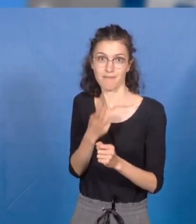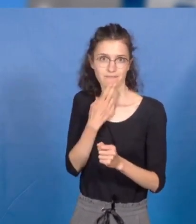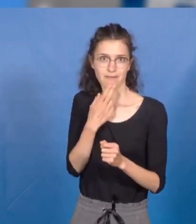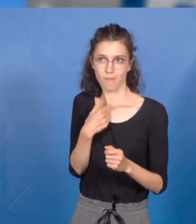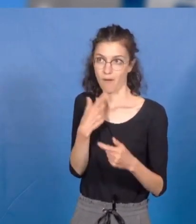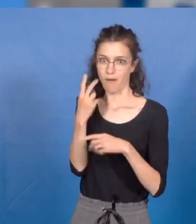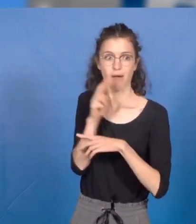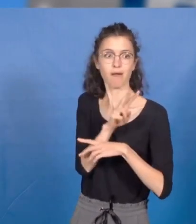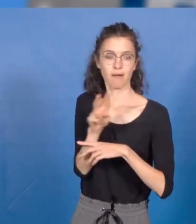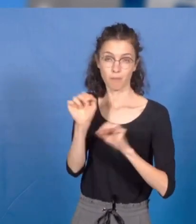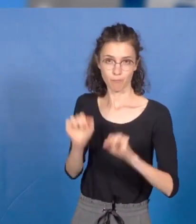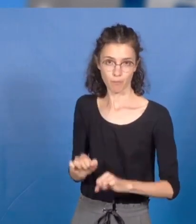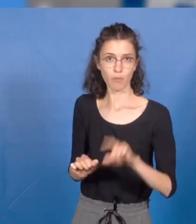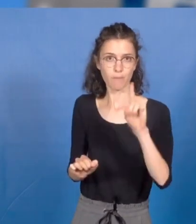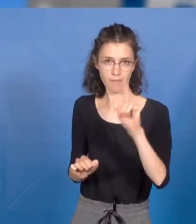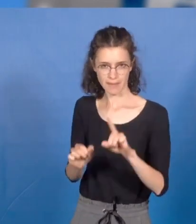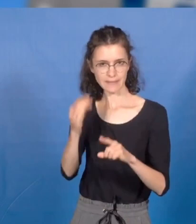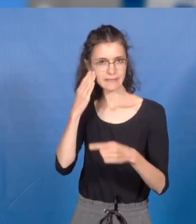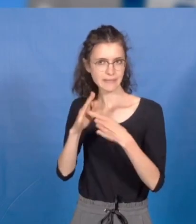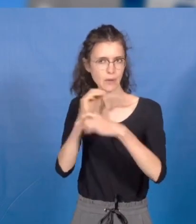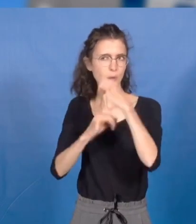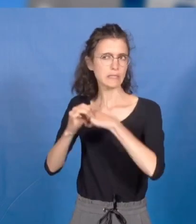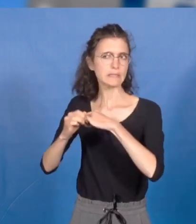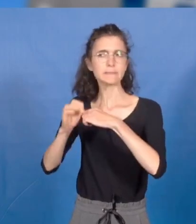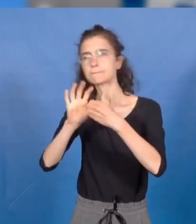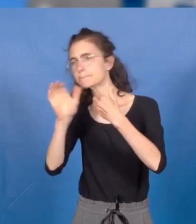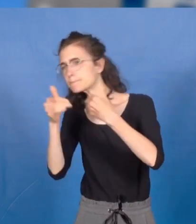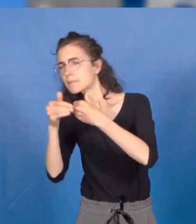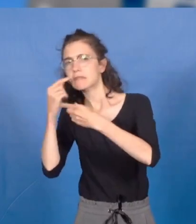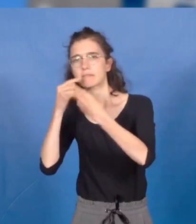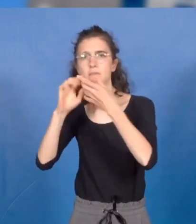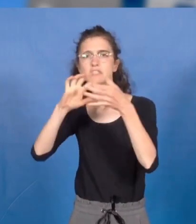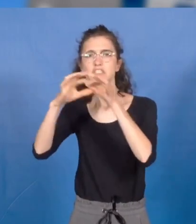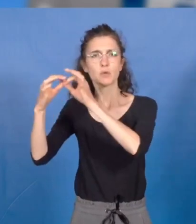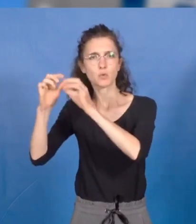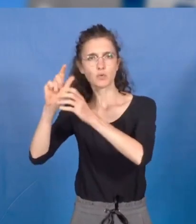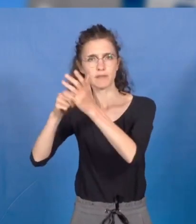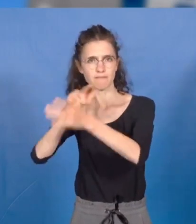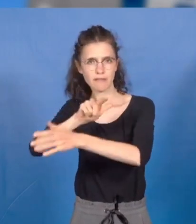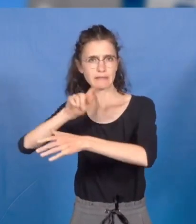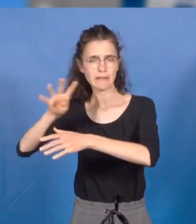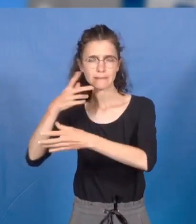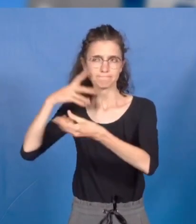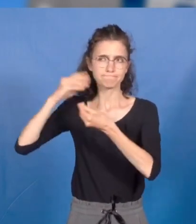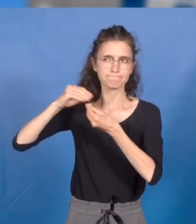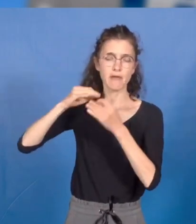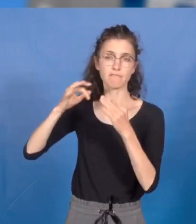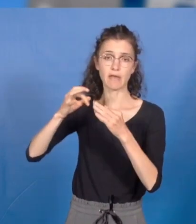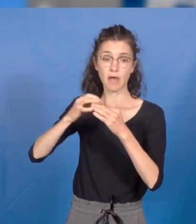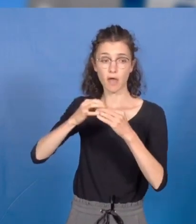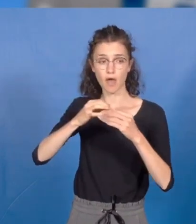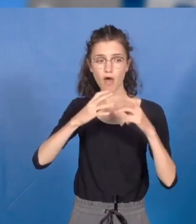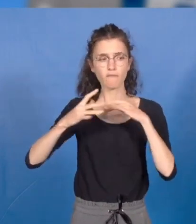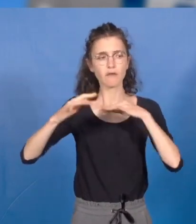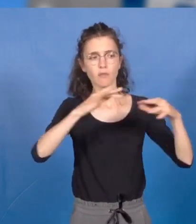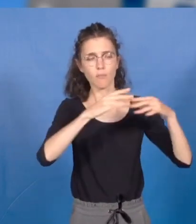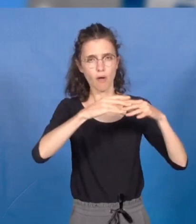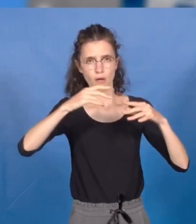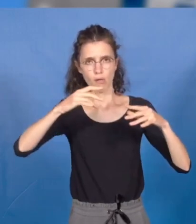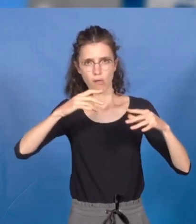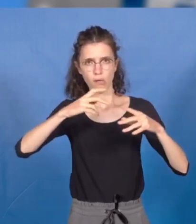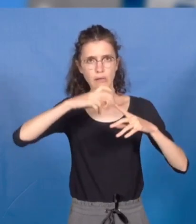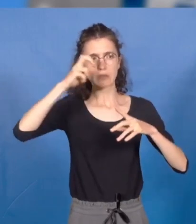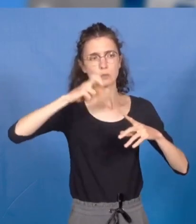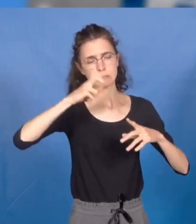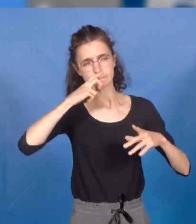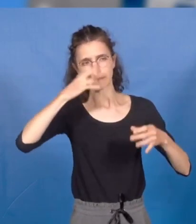L'organisation des JO 2024 pose question à plusieurs égards. Donc son impact environnemental, le nombreux cas de travailleurs sans papier exploités sur